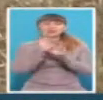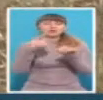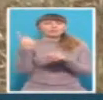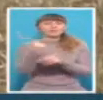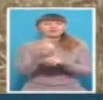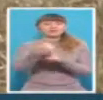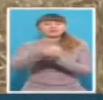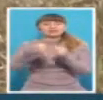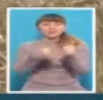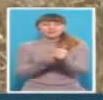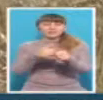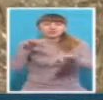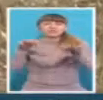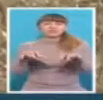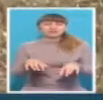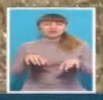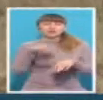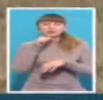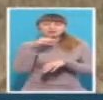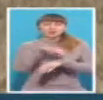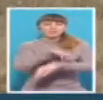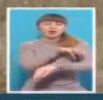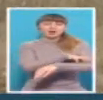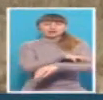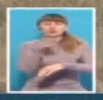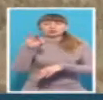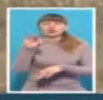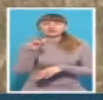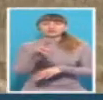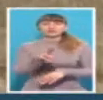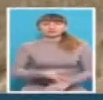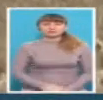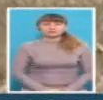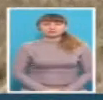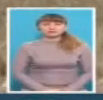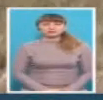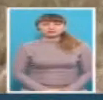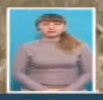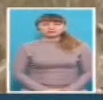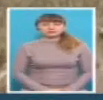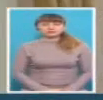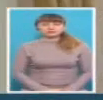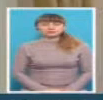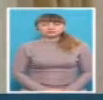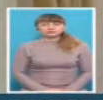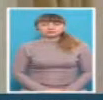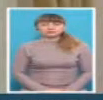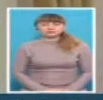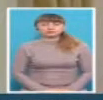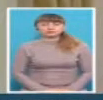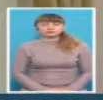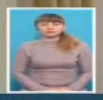теңге жұмсалды. Былтыр бұл көрсеткіш 43 миллиард теңгені құраған. Осыған дейін өздеріңіз білесіздер, ауыл шаруашылығы